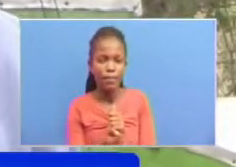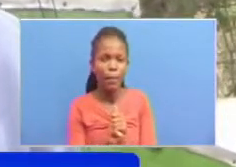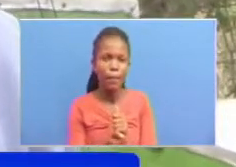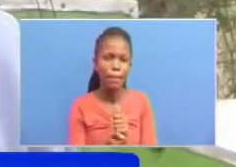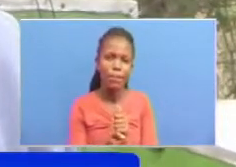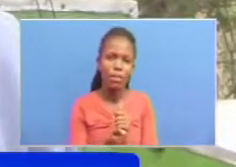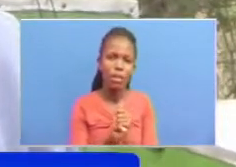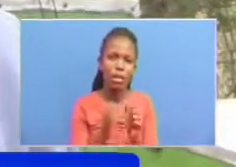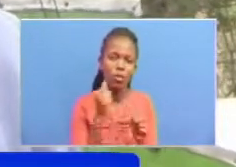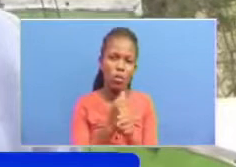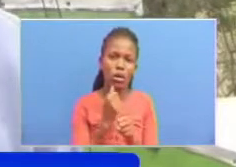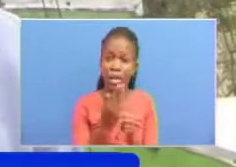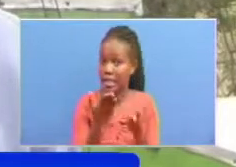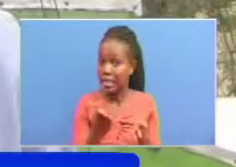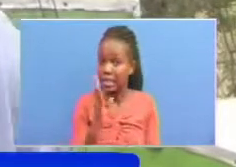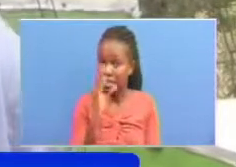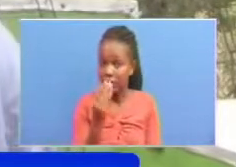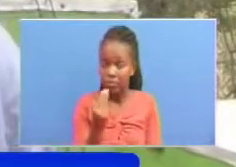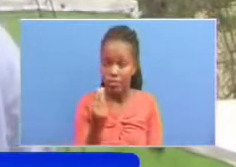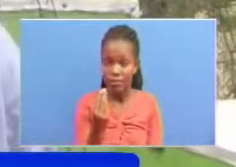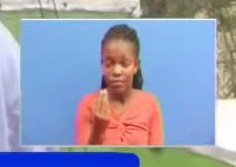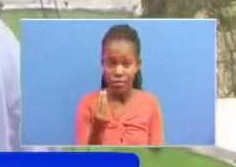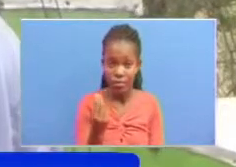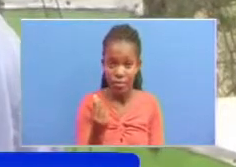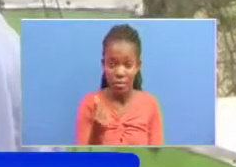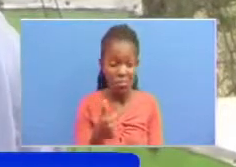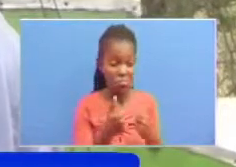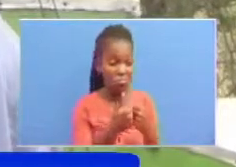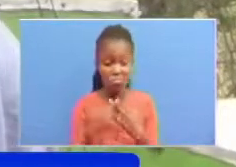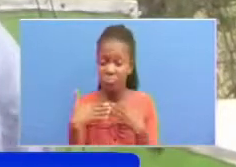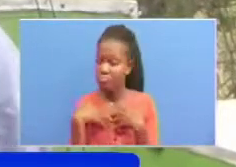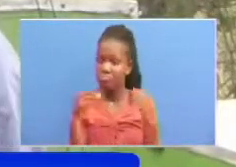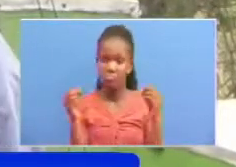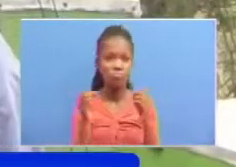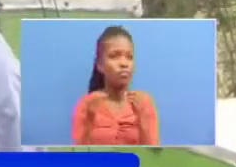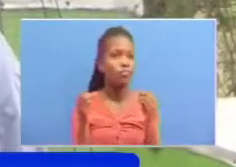Weo we laizi. Ndwe madhina.